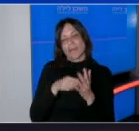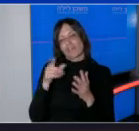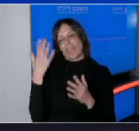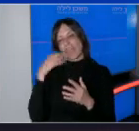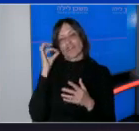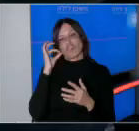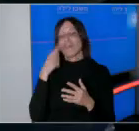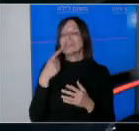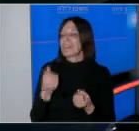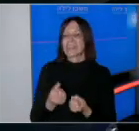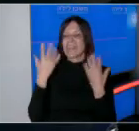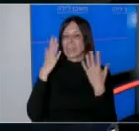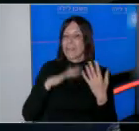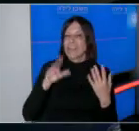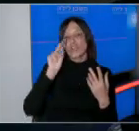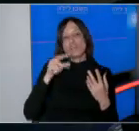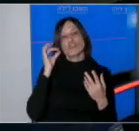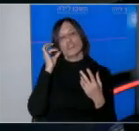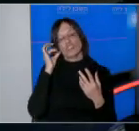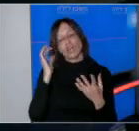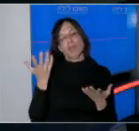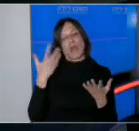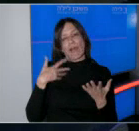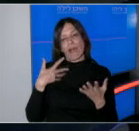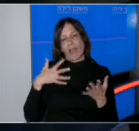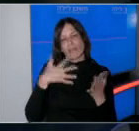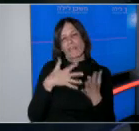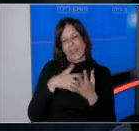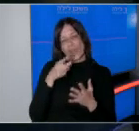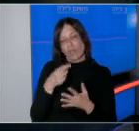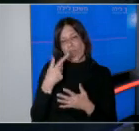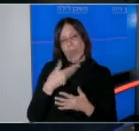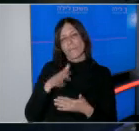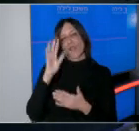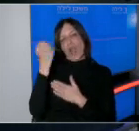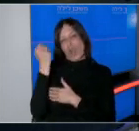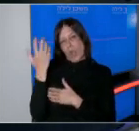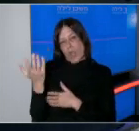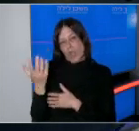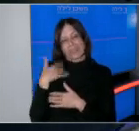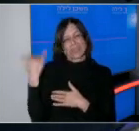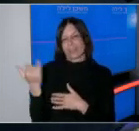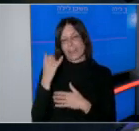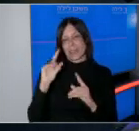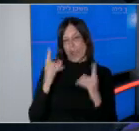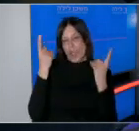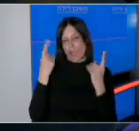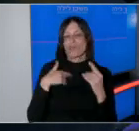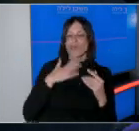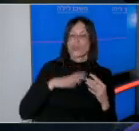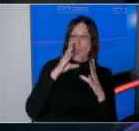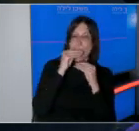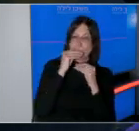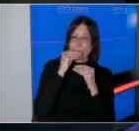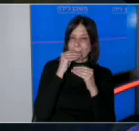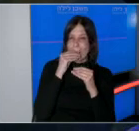אומר, אבל זה טבעי במערכת, כאילו אם יש אישה, אז בואו נתחרה עליה בכל הכוח, זה תמיד קורה לנו. וגם אני רוצה לומר אולי בהתייחס